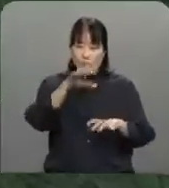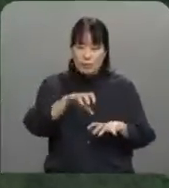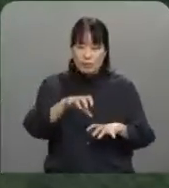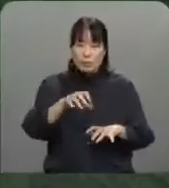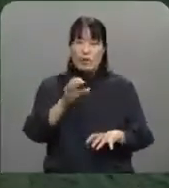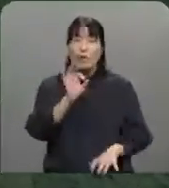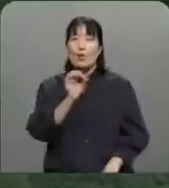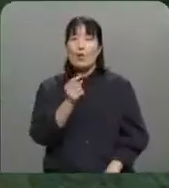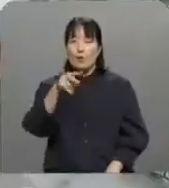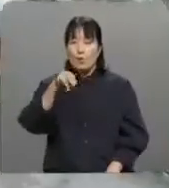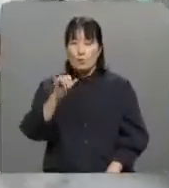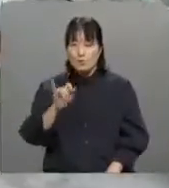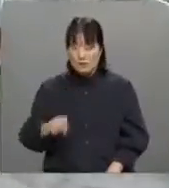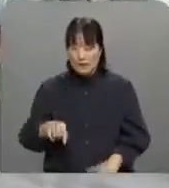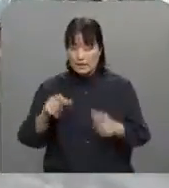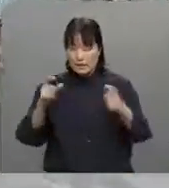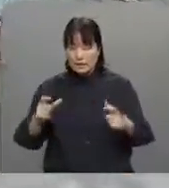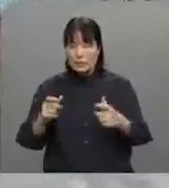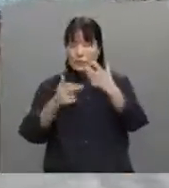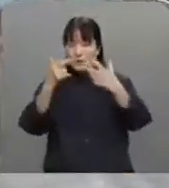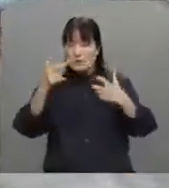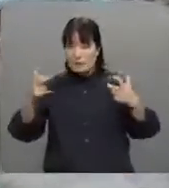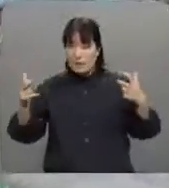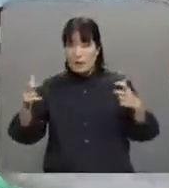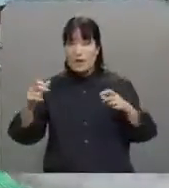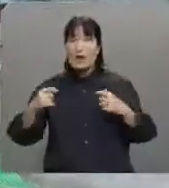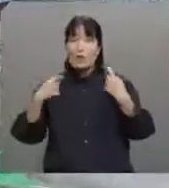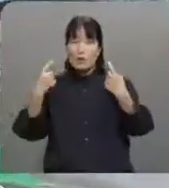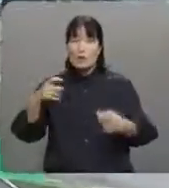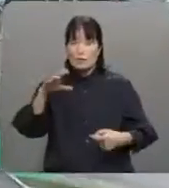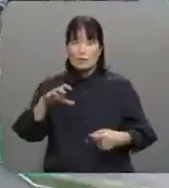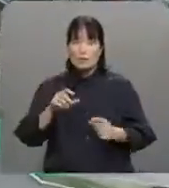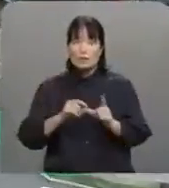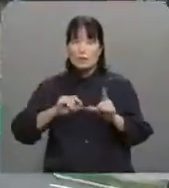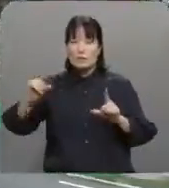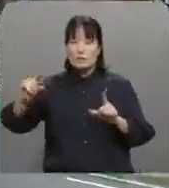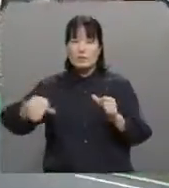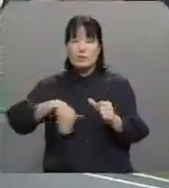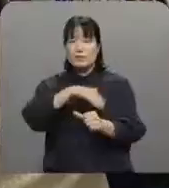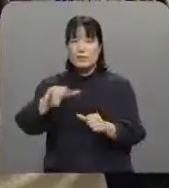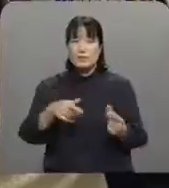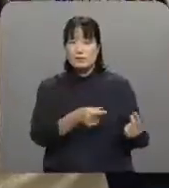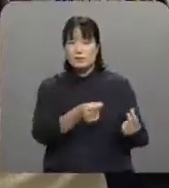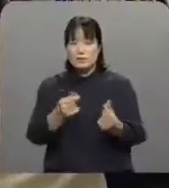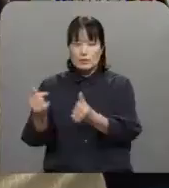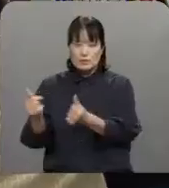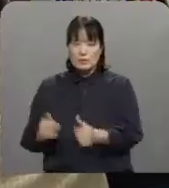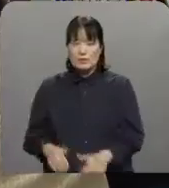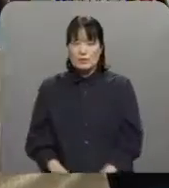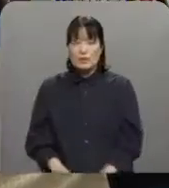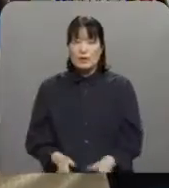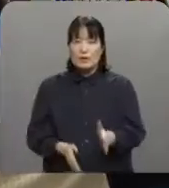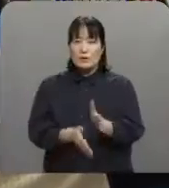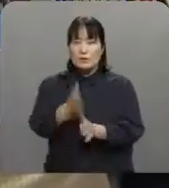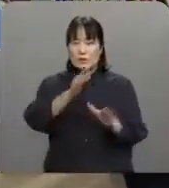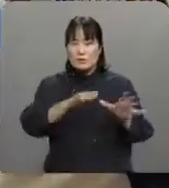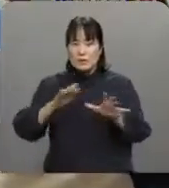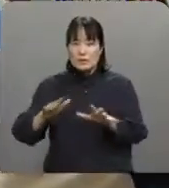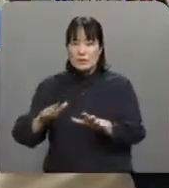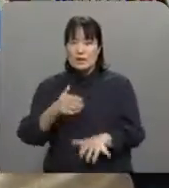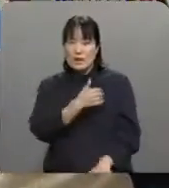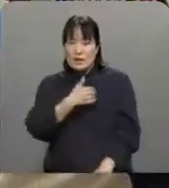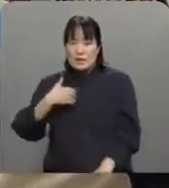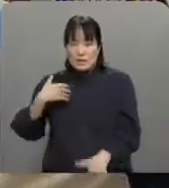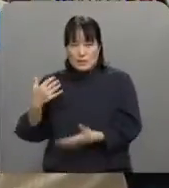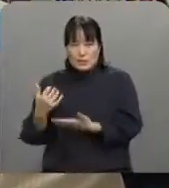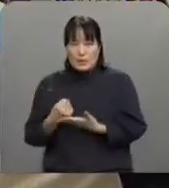등 산간 관광지는 대부분 사정이 비슷합니다. 이전과 다른 만족감을 갖고서 돌아가는 경우들이 많이 있죠. 아주